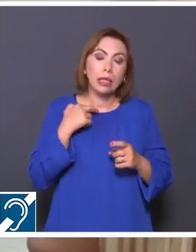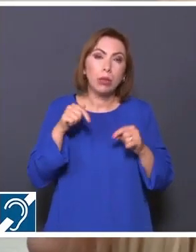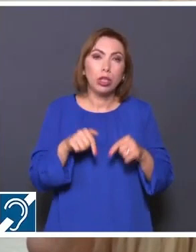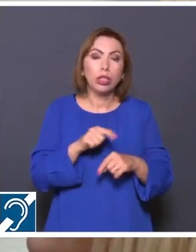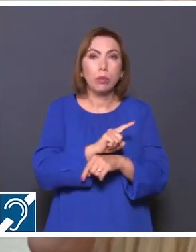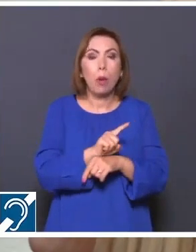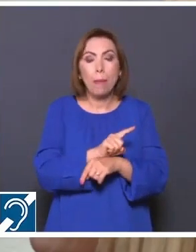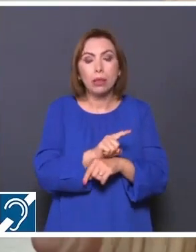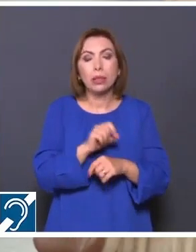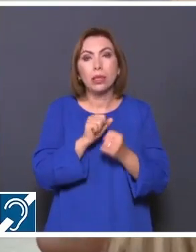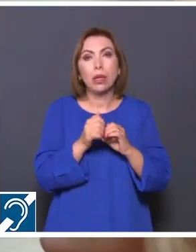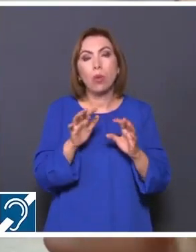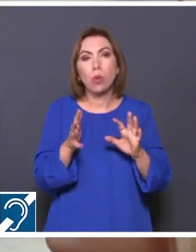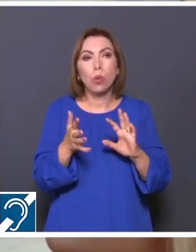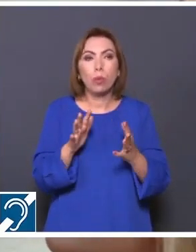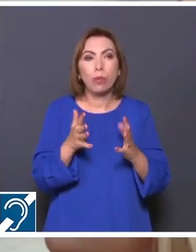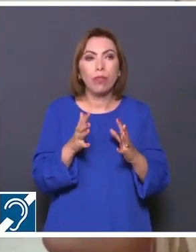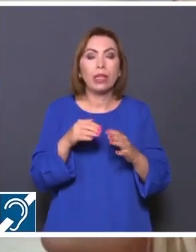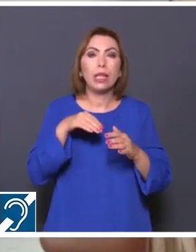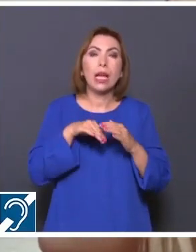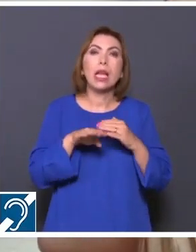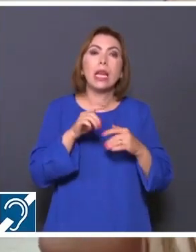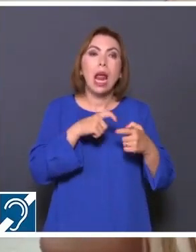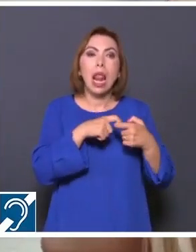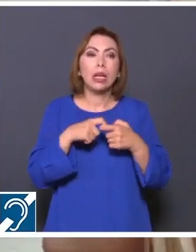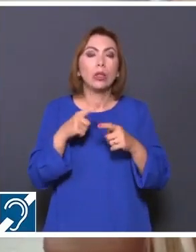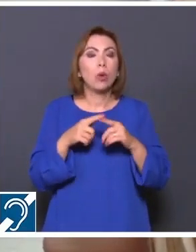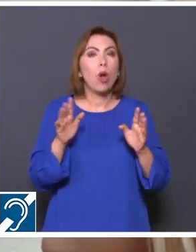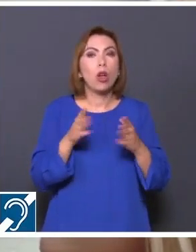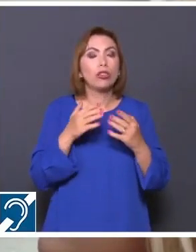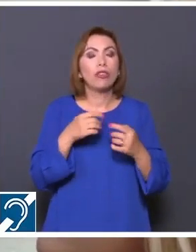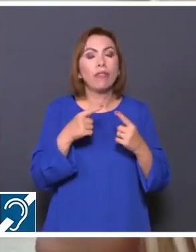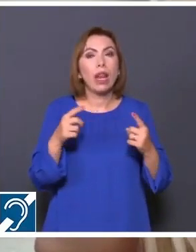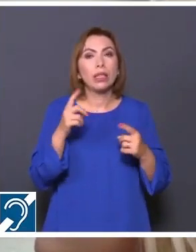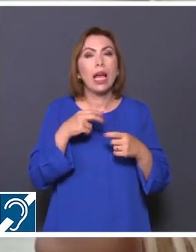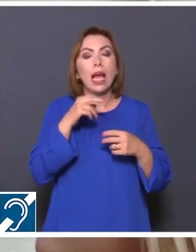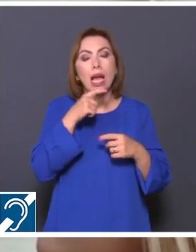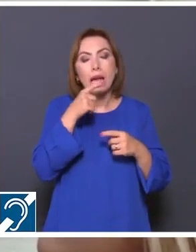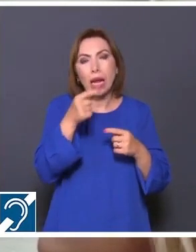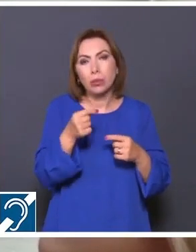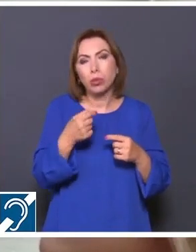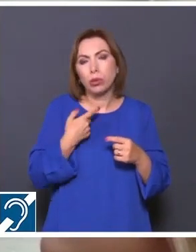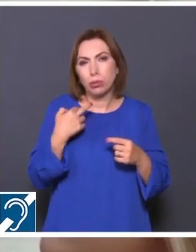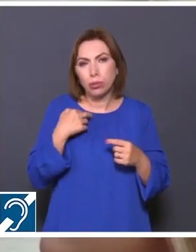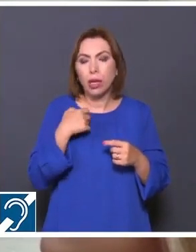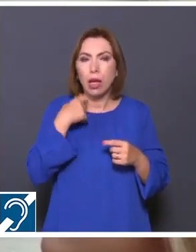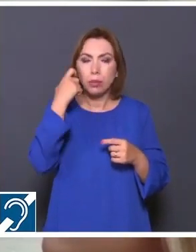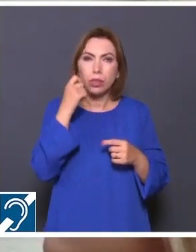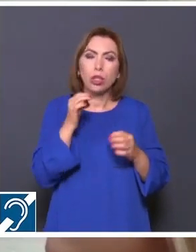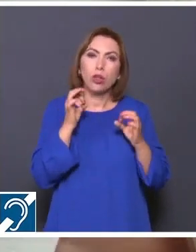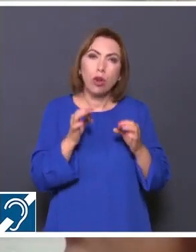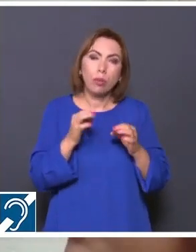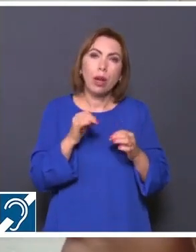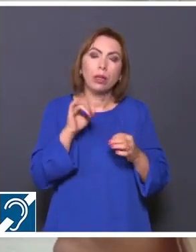sau cumva în legătură cu orice fel de răspundere am găsit că este cuv și normal sunt